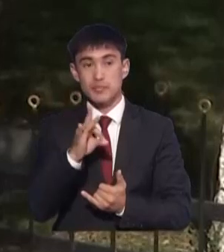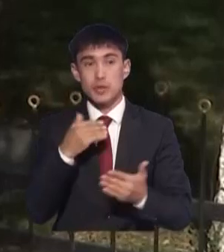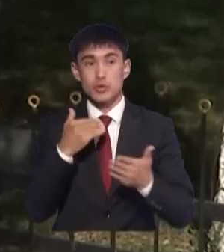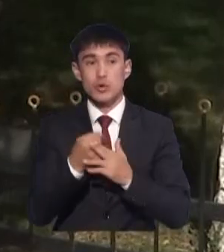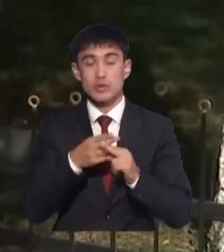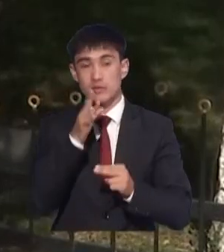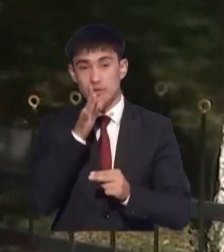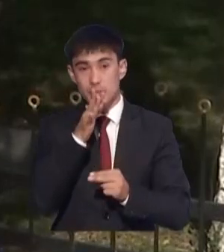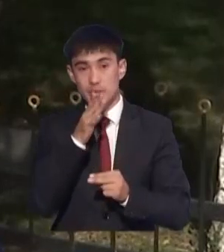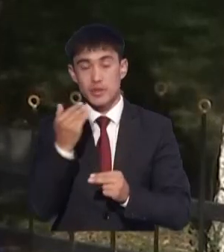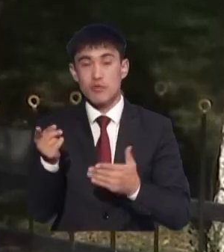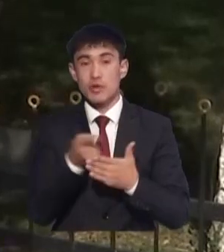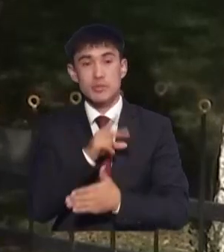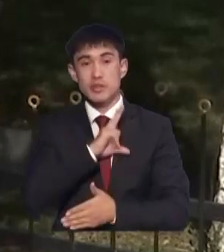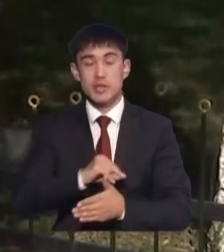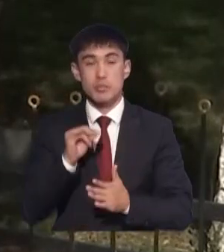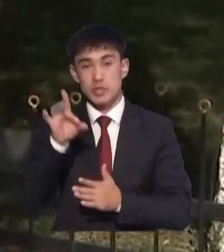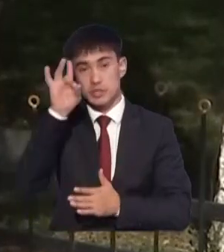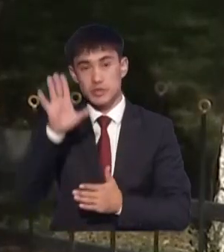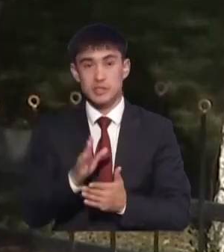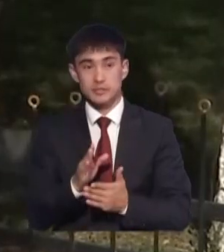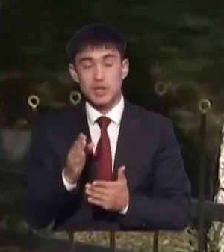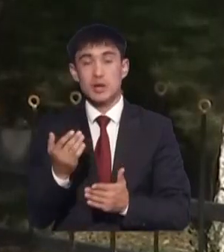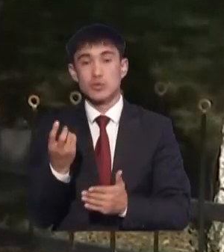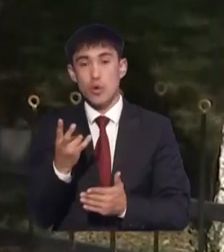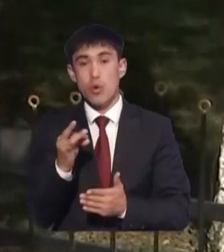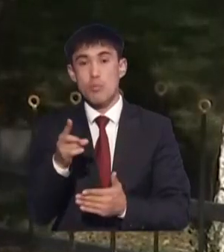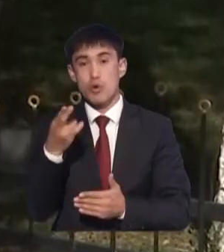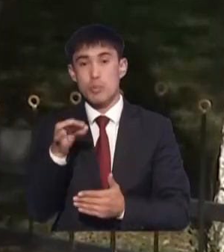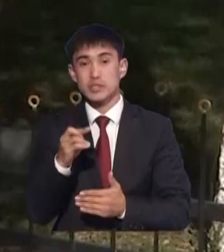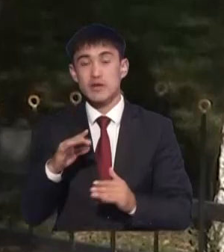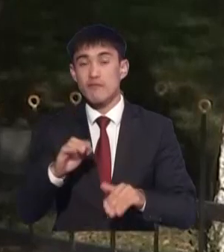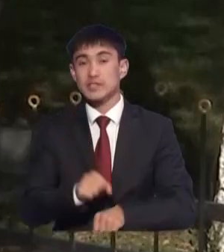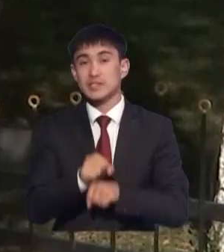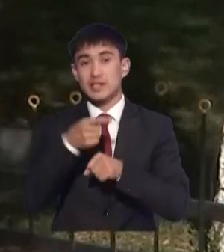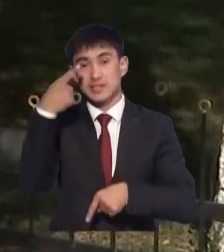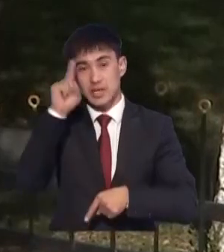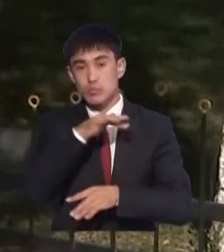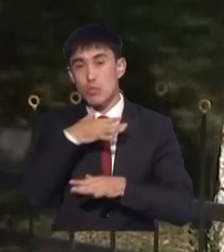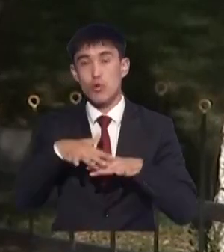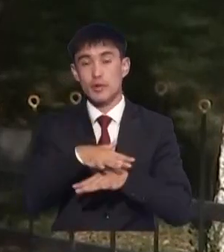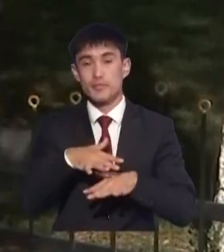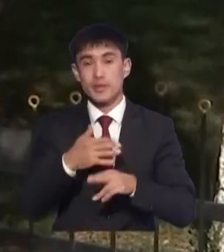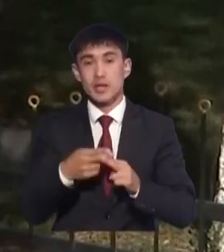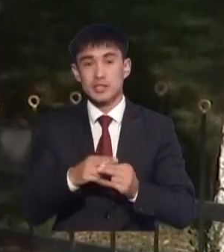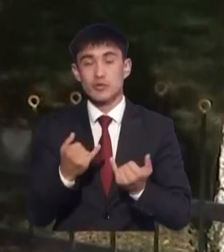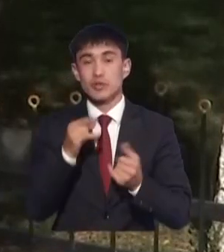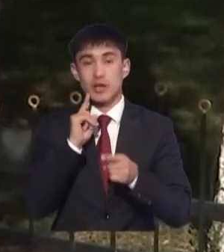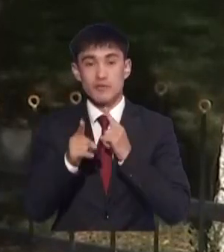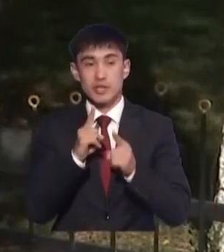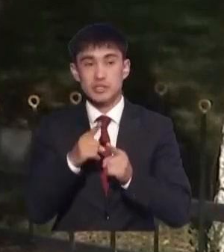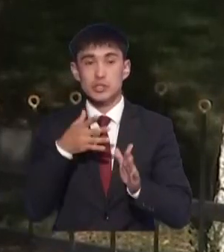этого времени его имя не было широко известно, хотя о Бөрүбайском восстании знают многие. Сегодня на